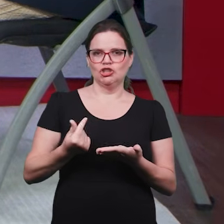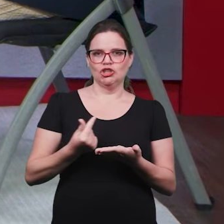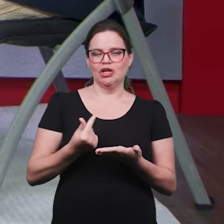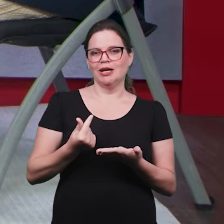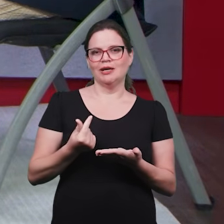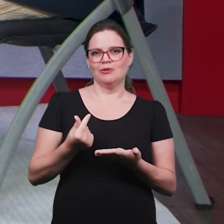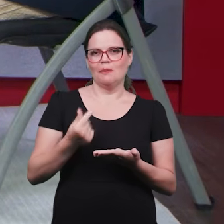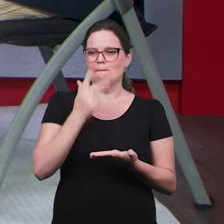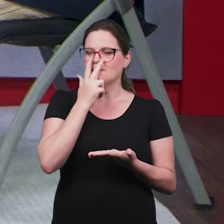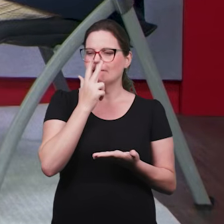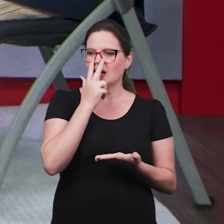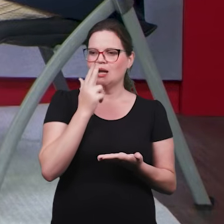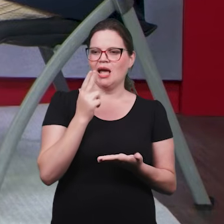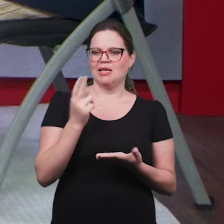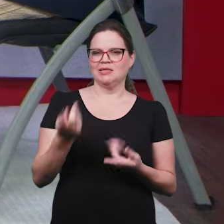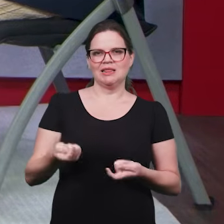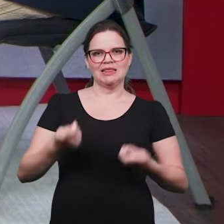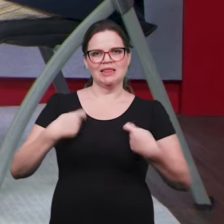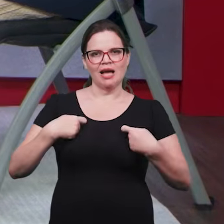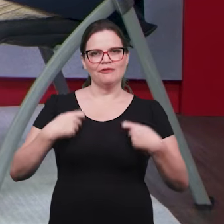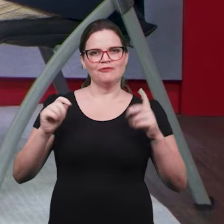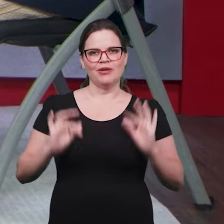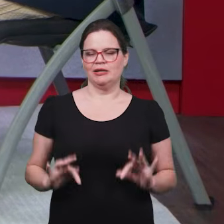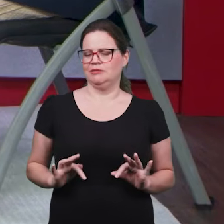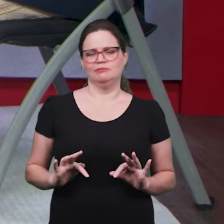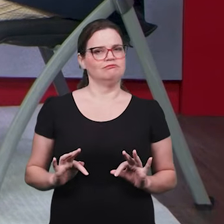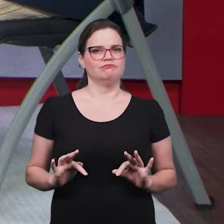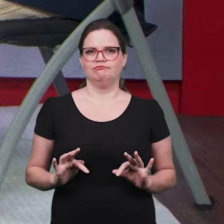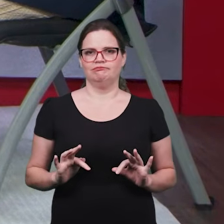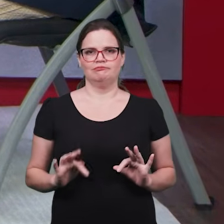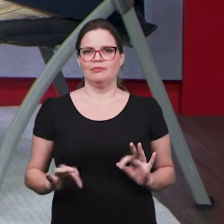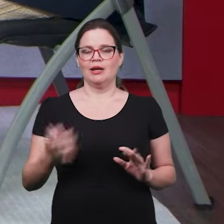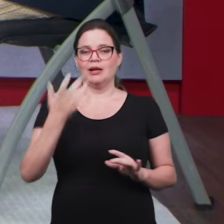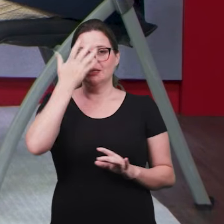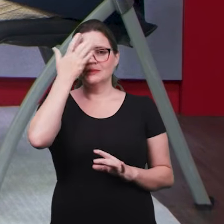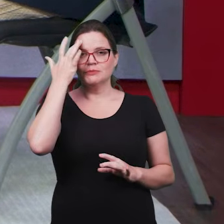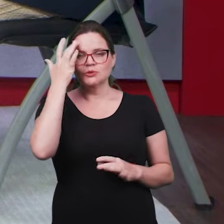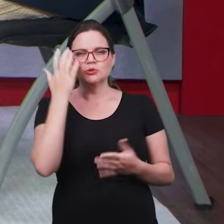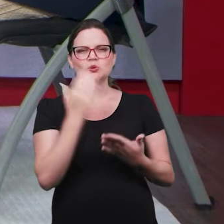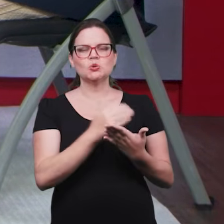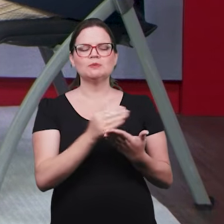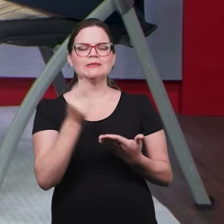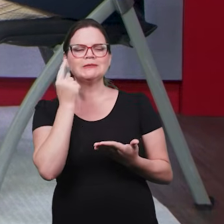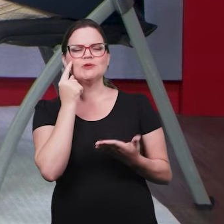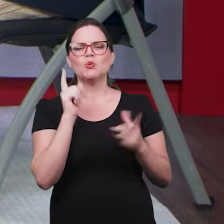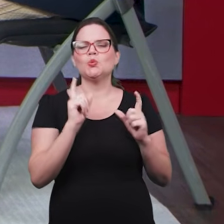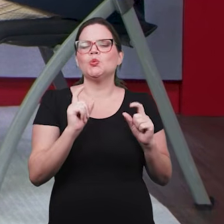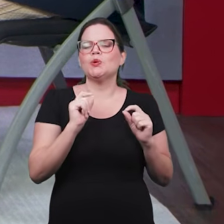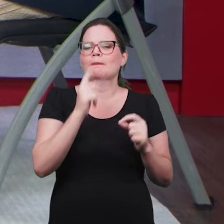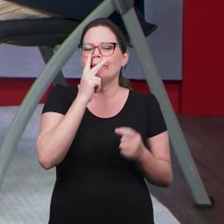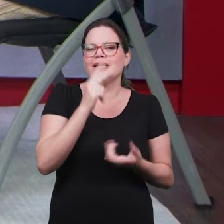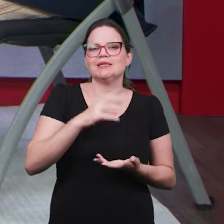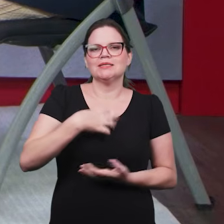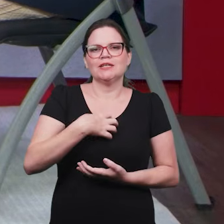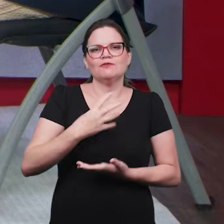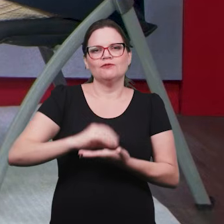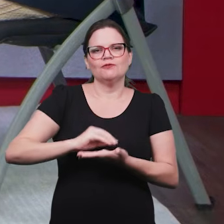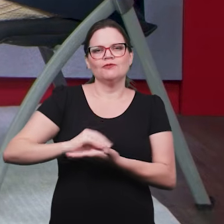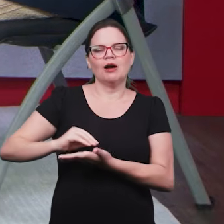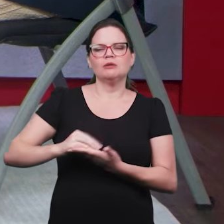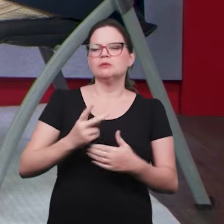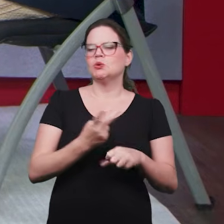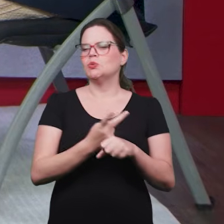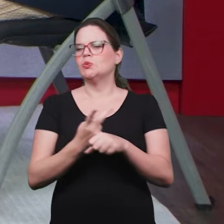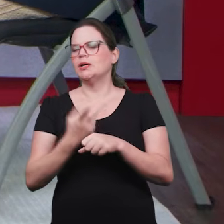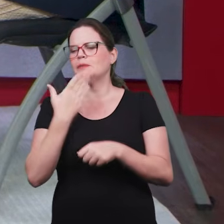traz felicidade. И когда люди начинают искать что-то больше, E quando as pessoas começam a buscar algo maior,